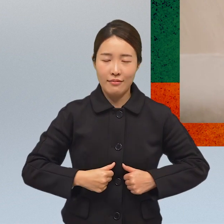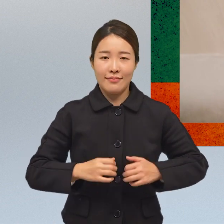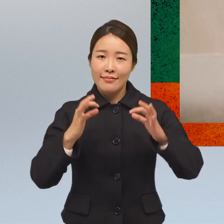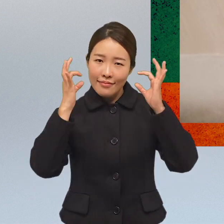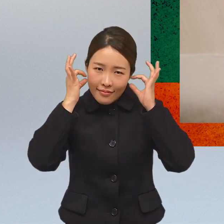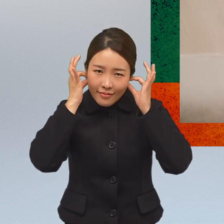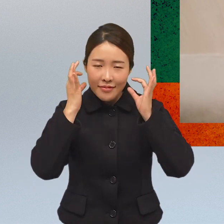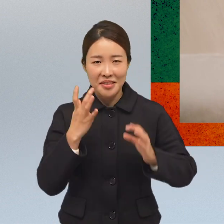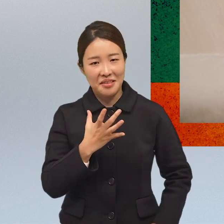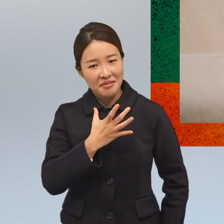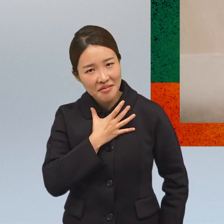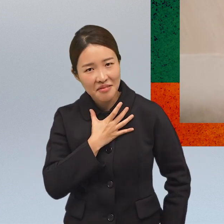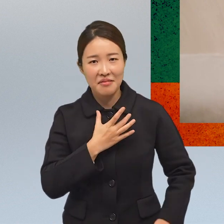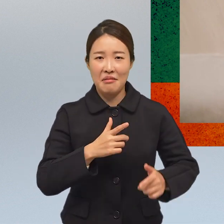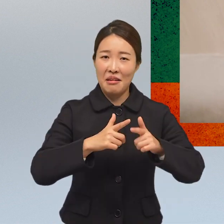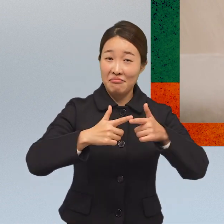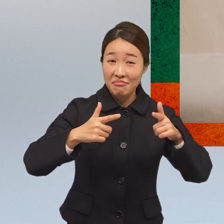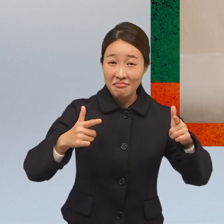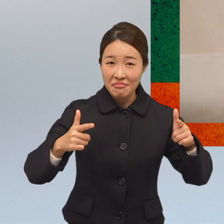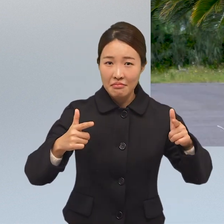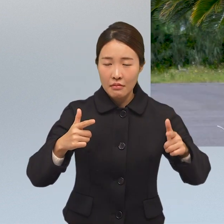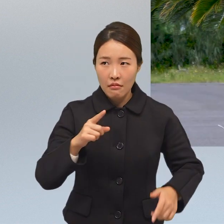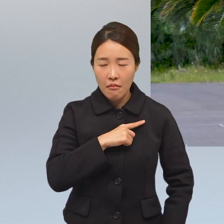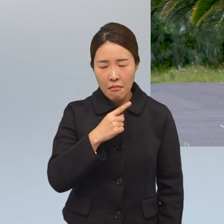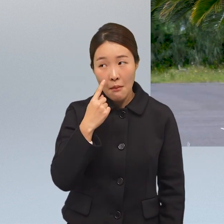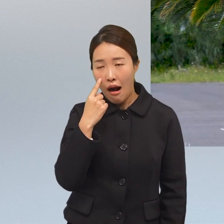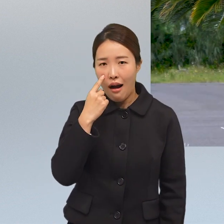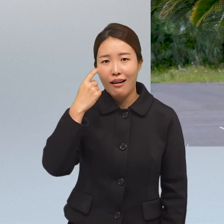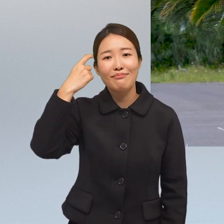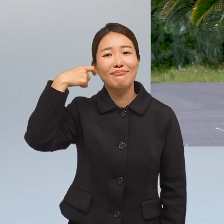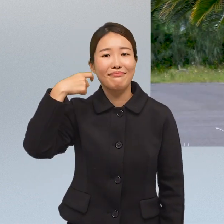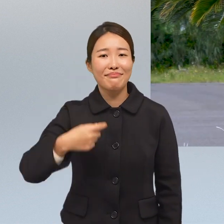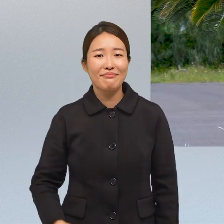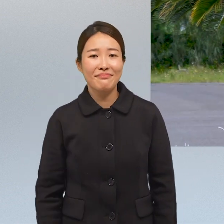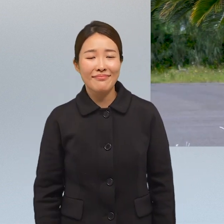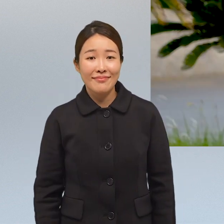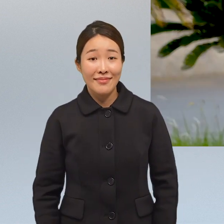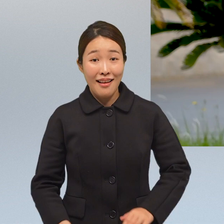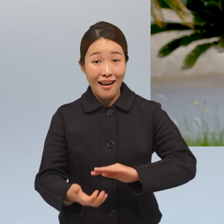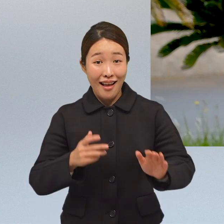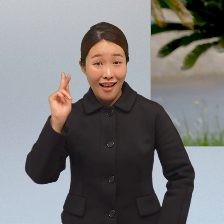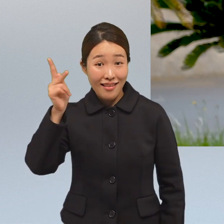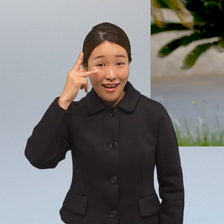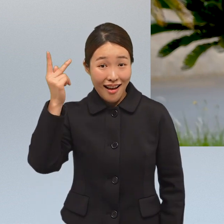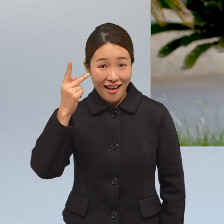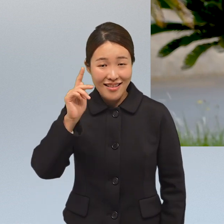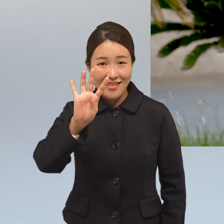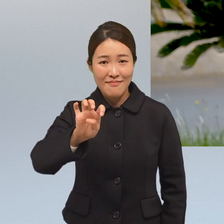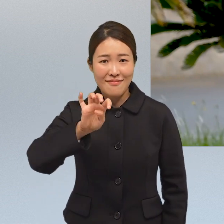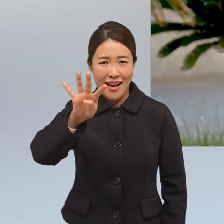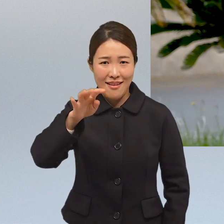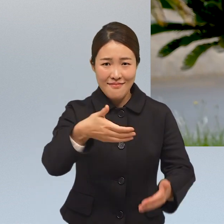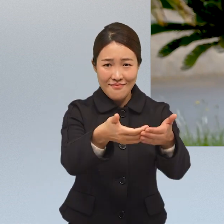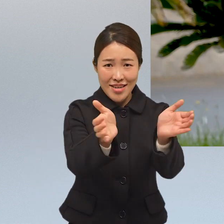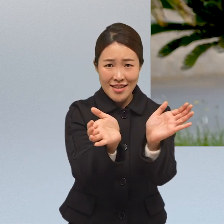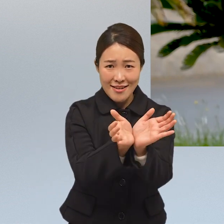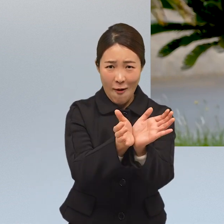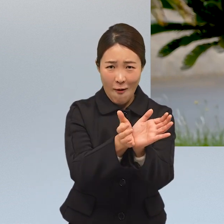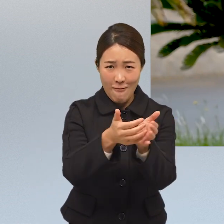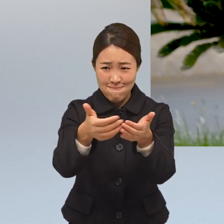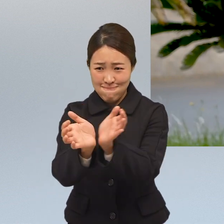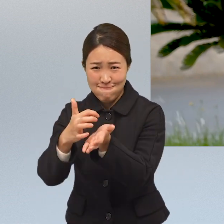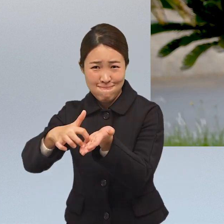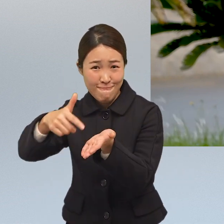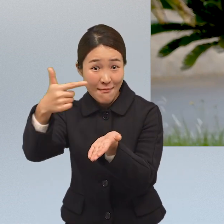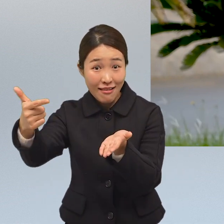의복과 장신구 같은 것에서 그것이 많이 드러나는 걸 볼 수 있었어요. 아까 이제 케냐에서 44개의 민족이 살고